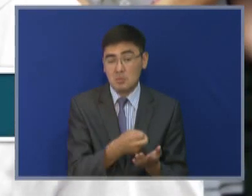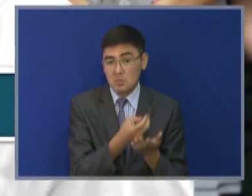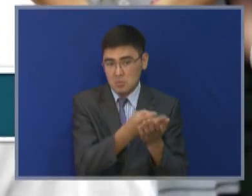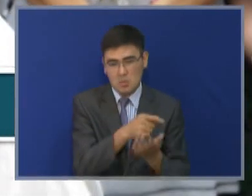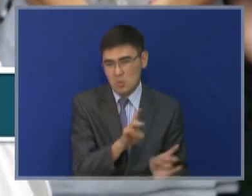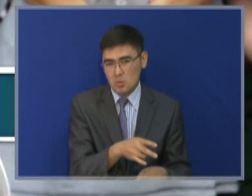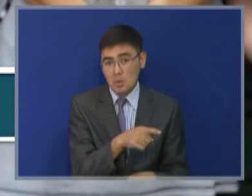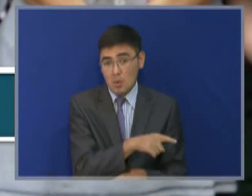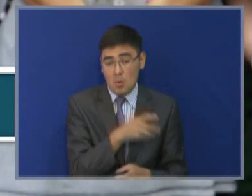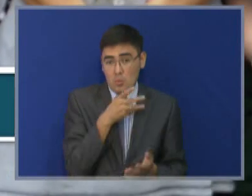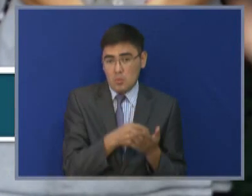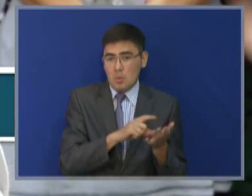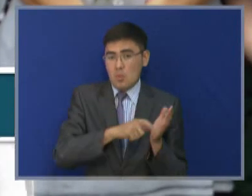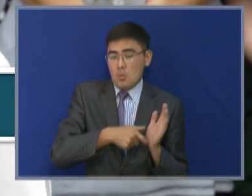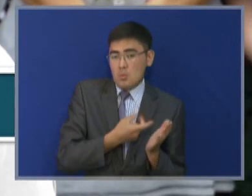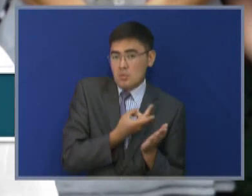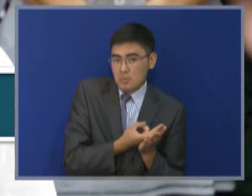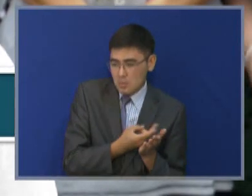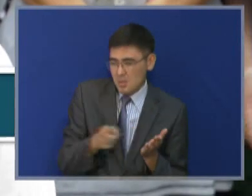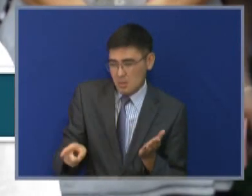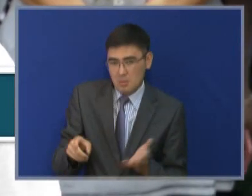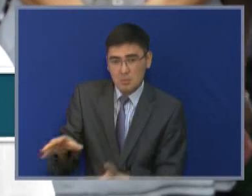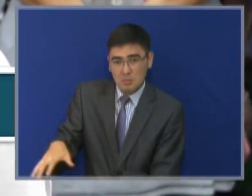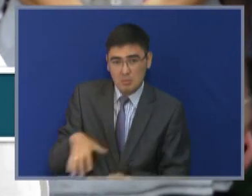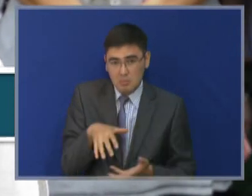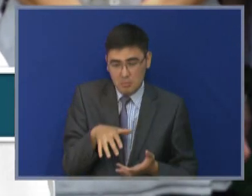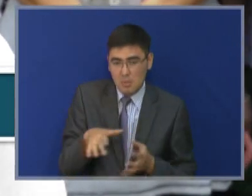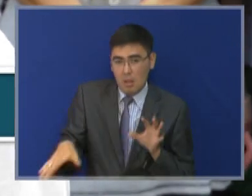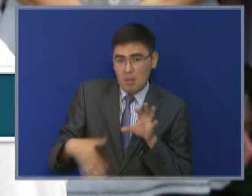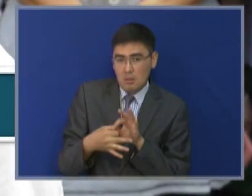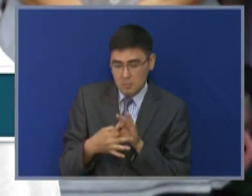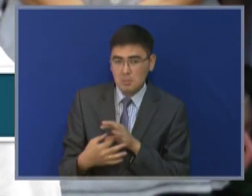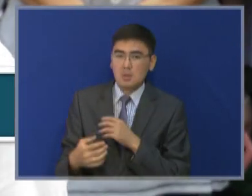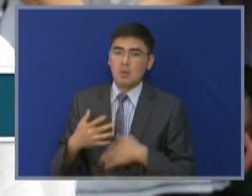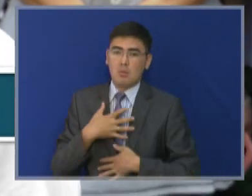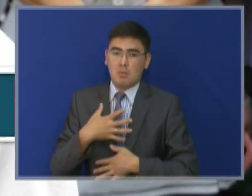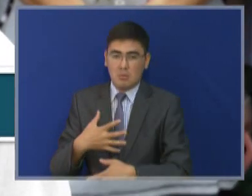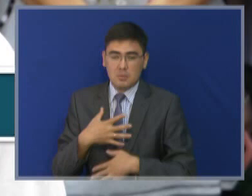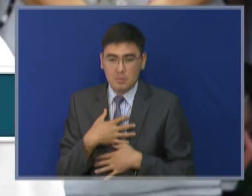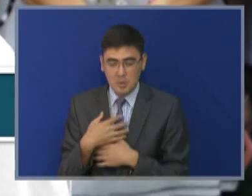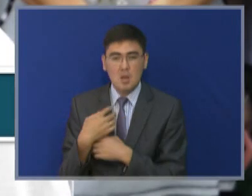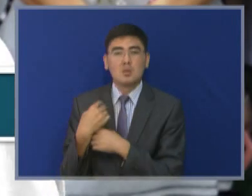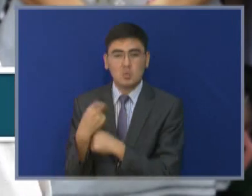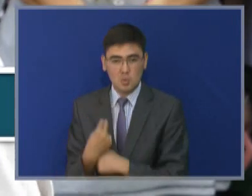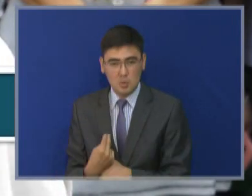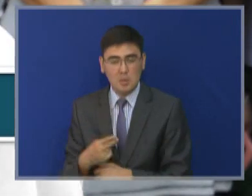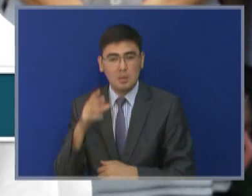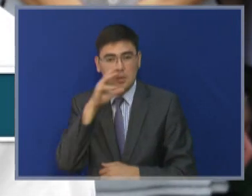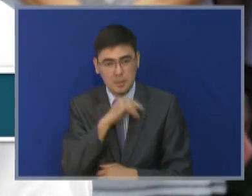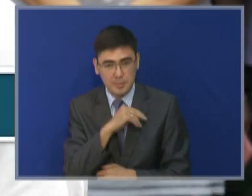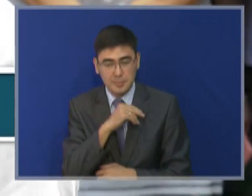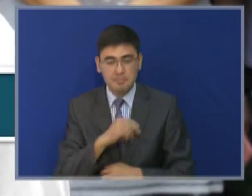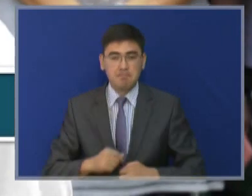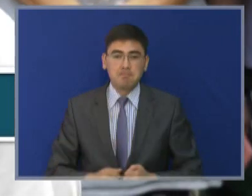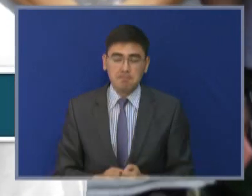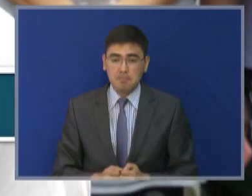Науқас өз палатасында жатып, тиісті оттегімен қамтамасыз етіледі. Бұл мобильді құрылғы. Бір науқастан екінші науқасқа ауыстыру оңай.